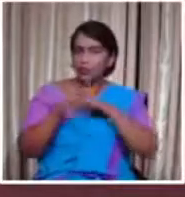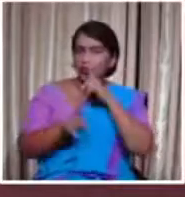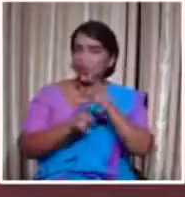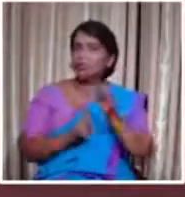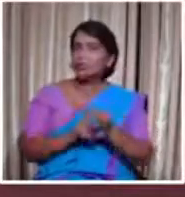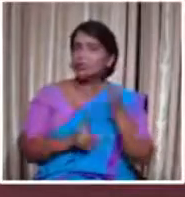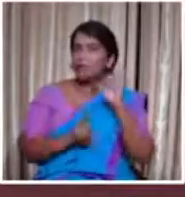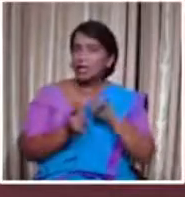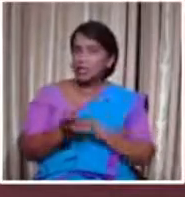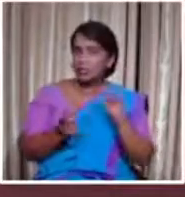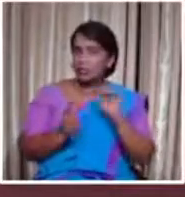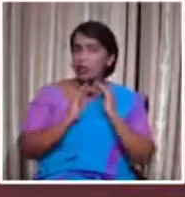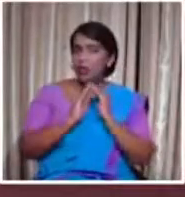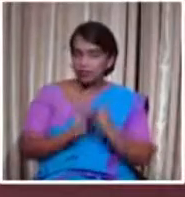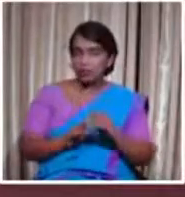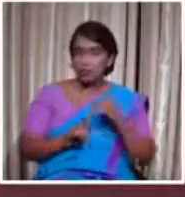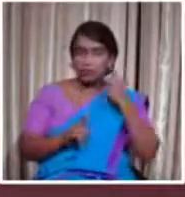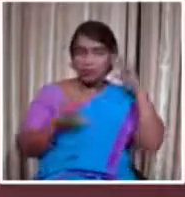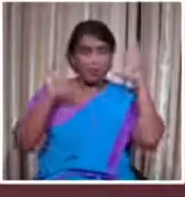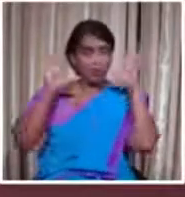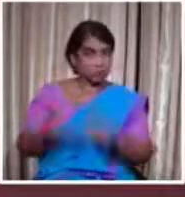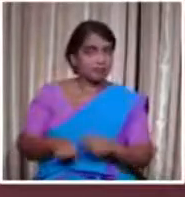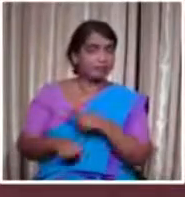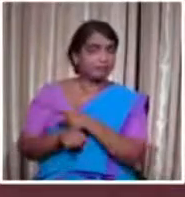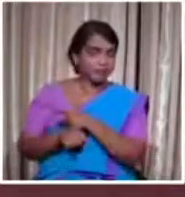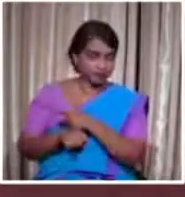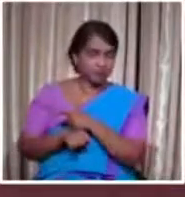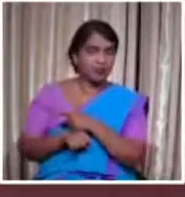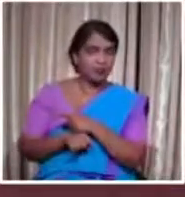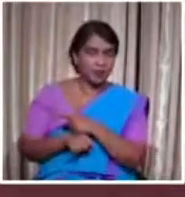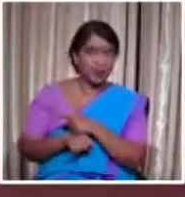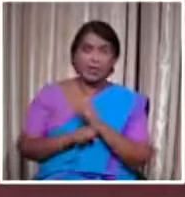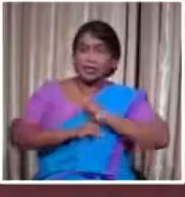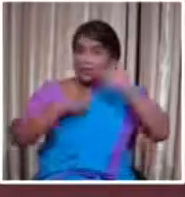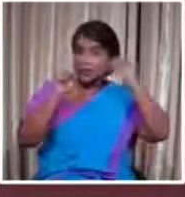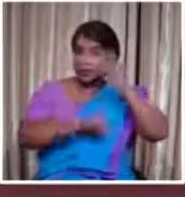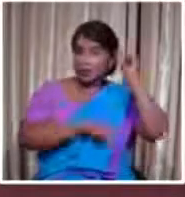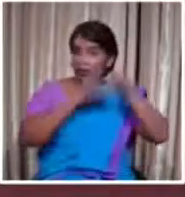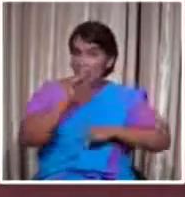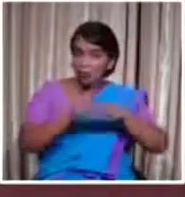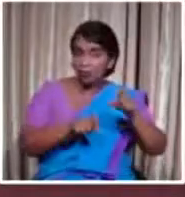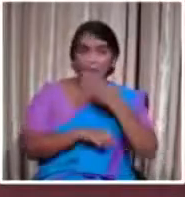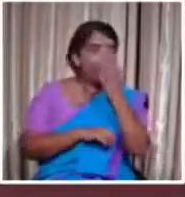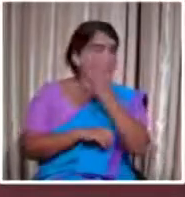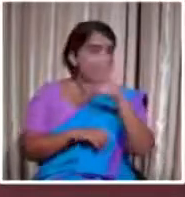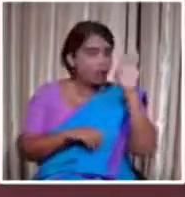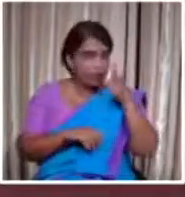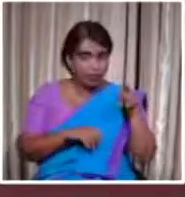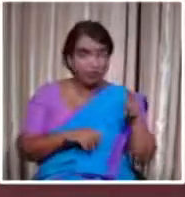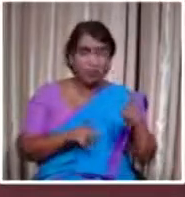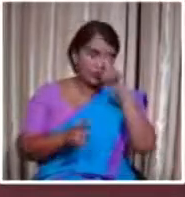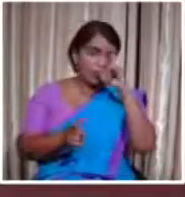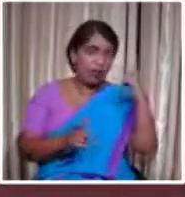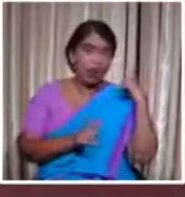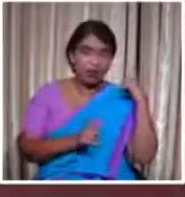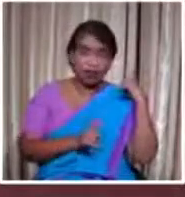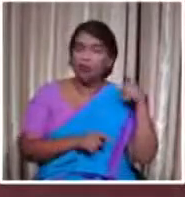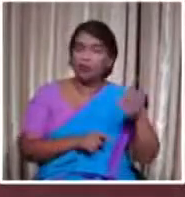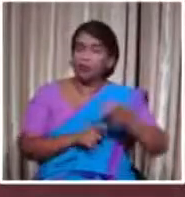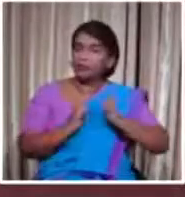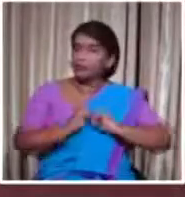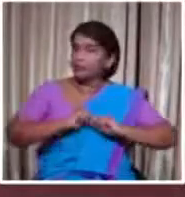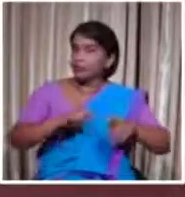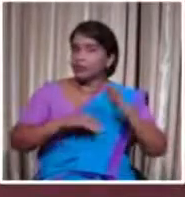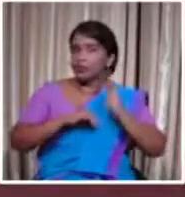ජනාධිපති ලේකම් කාර්යාලයේ බලහත්කාරයෙන් අත්පත් කරගෙන සිටින උද්ඝෝෂණයකින් ඉනිවත් කිරීම සඳහා ආරක්ෂක අංශ අනුගමනය